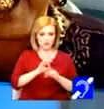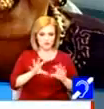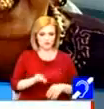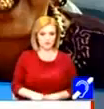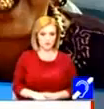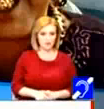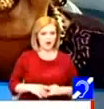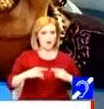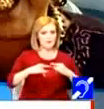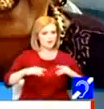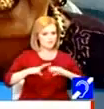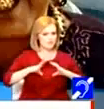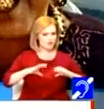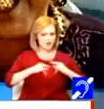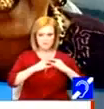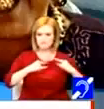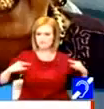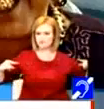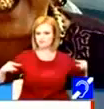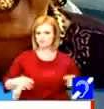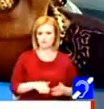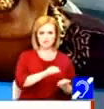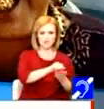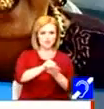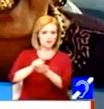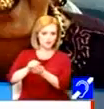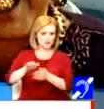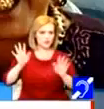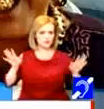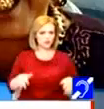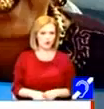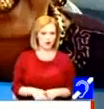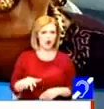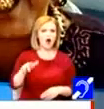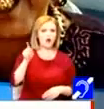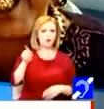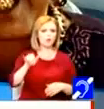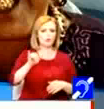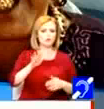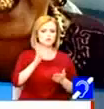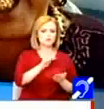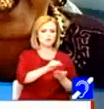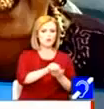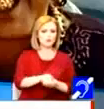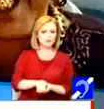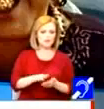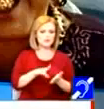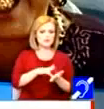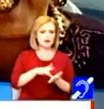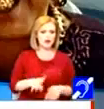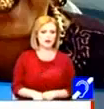Mese copioase s-au întins la Soroca, la cimitirul unde sunt înmormântați romii. Deși pomenile nu mai sunt la fel de pompoase ca în anii